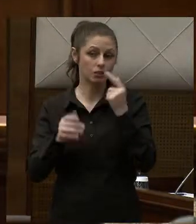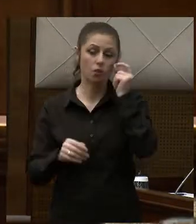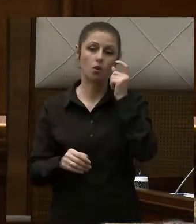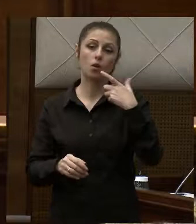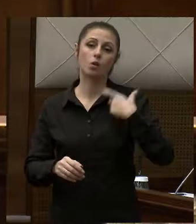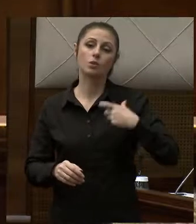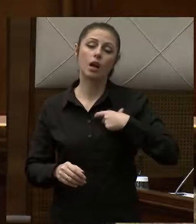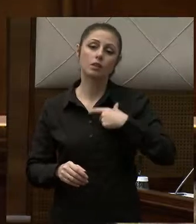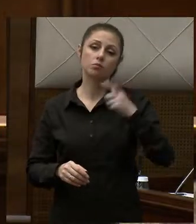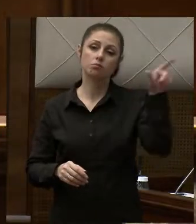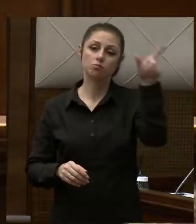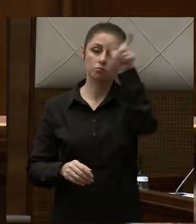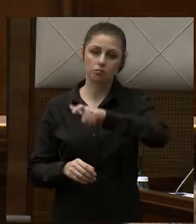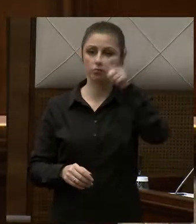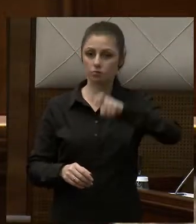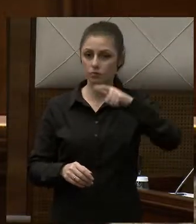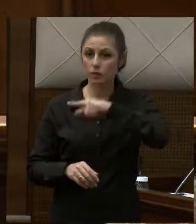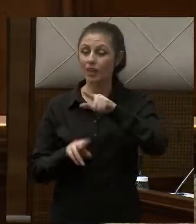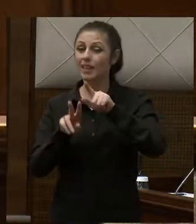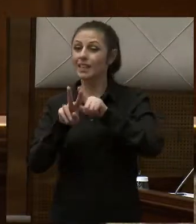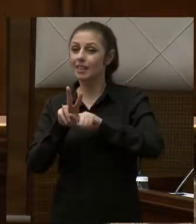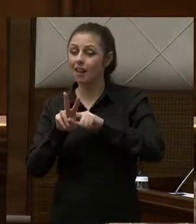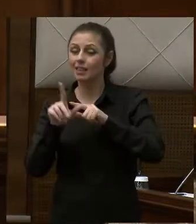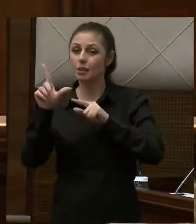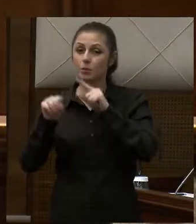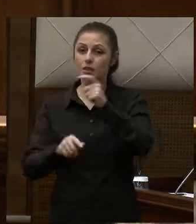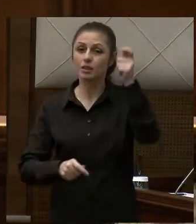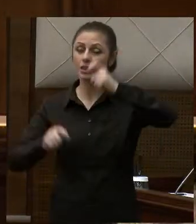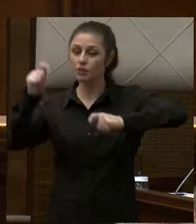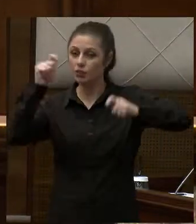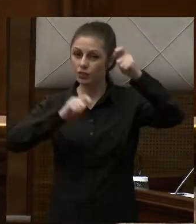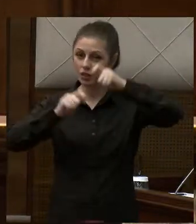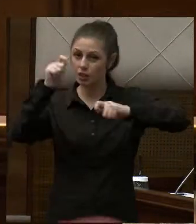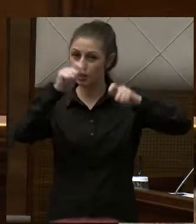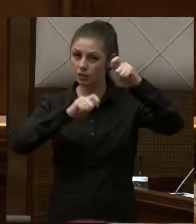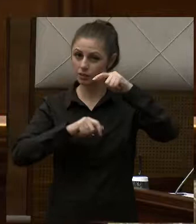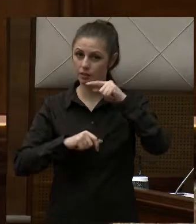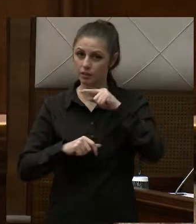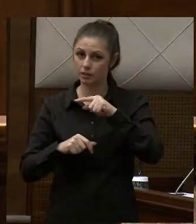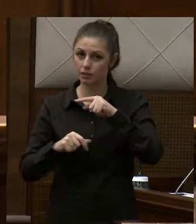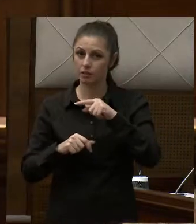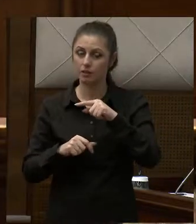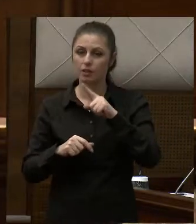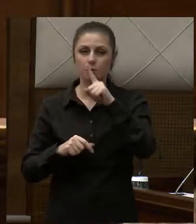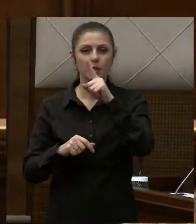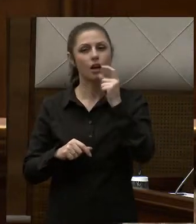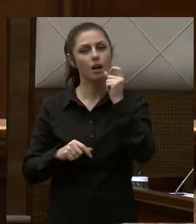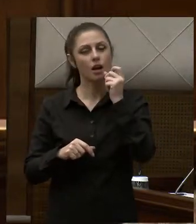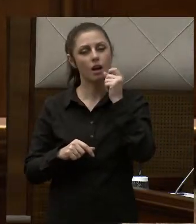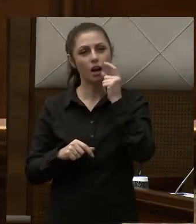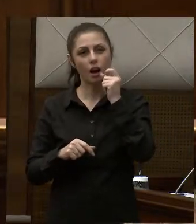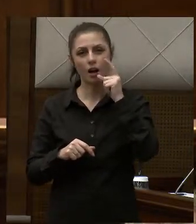şahsiyetlerdir. Yat limanındaki inşaatın bir bakıma Ankara'ya